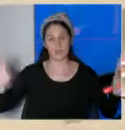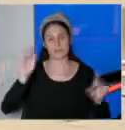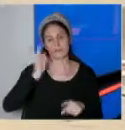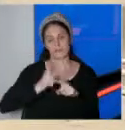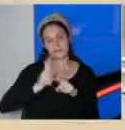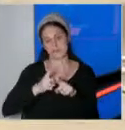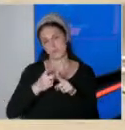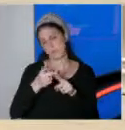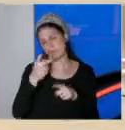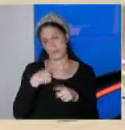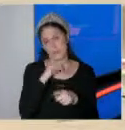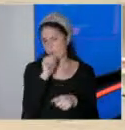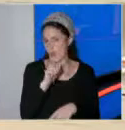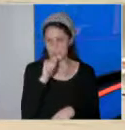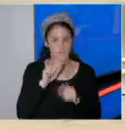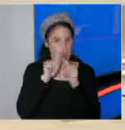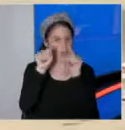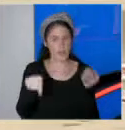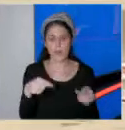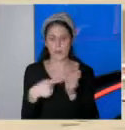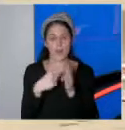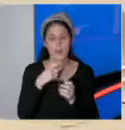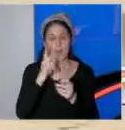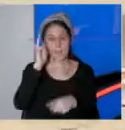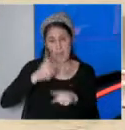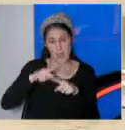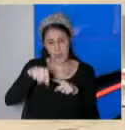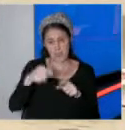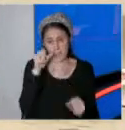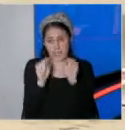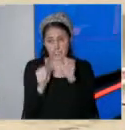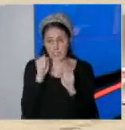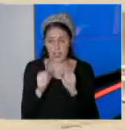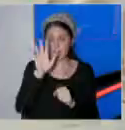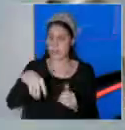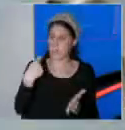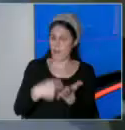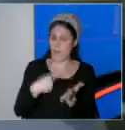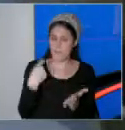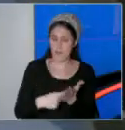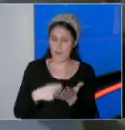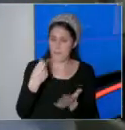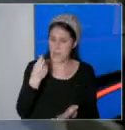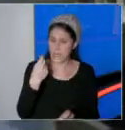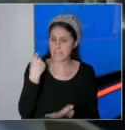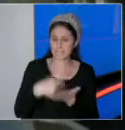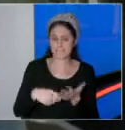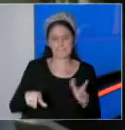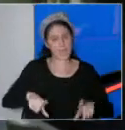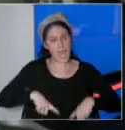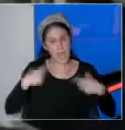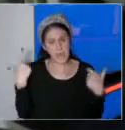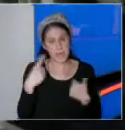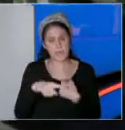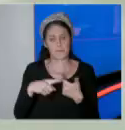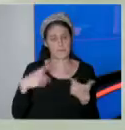דבר שאנחנו לא רוצים להגיע אליו, כי גם למחלה הזאת מעבר לזה שהיא קשה והיא גם גובה מחיר גם של חיים וגם מחיר